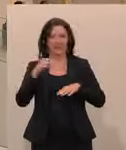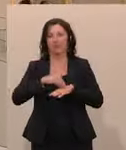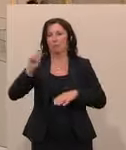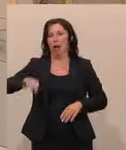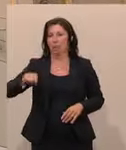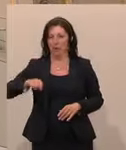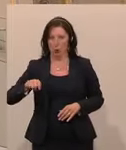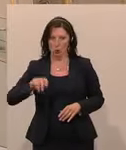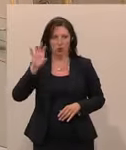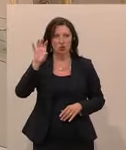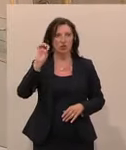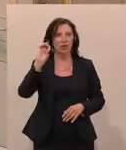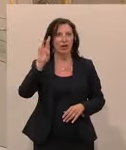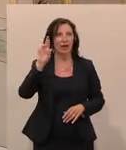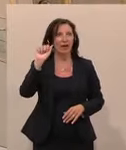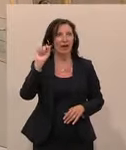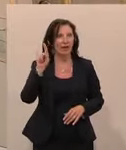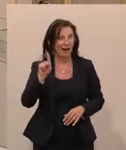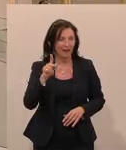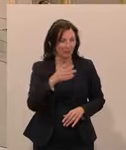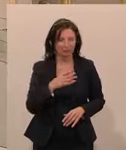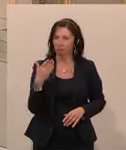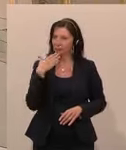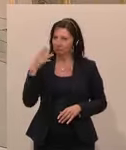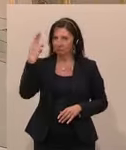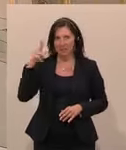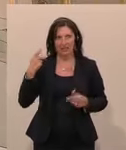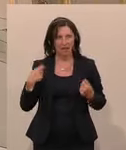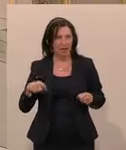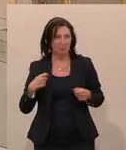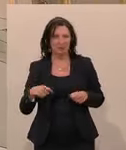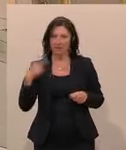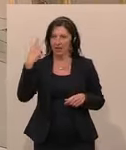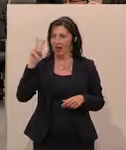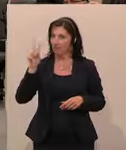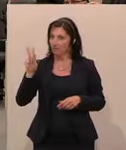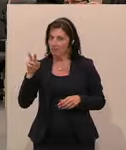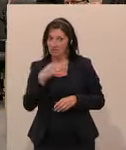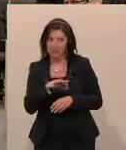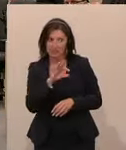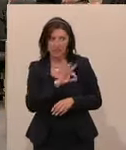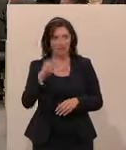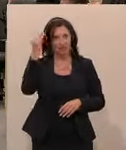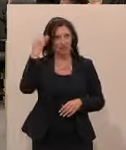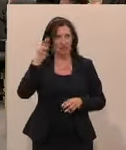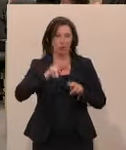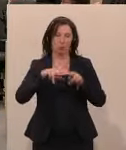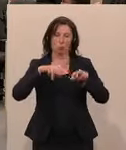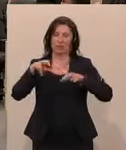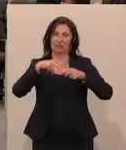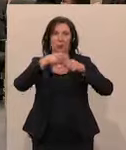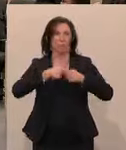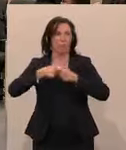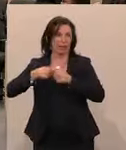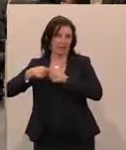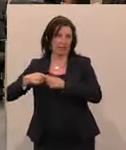Und bereits am Pult ist der stellvertretende Vorsitzende der NEOS, Nicolas Scherak. Mitglieder der Bundesregierung,